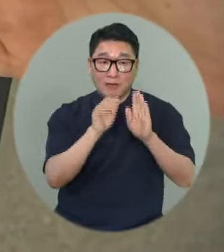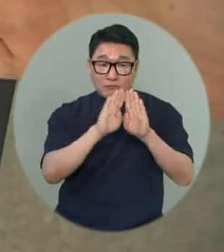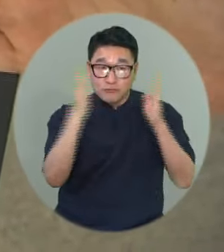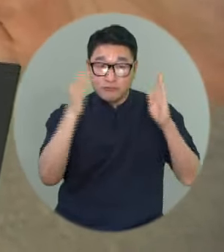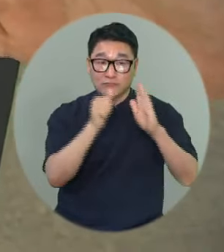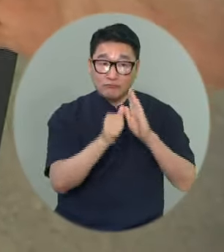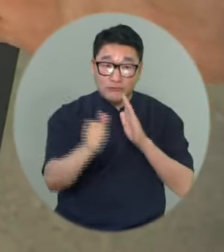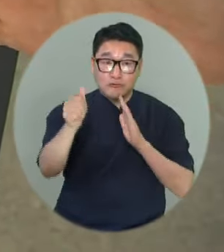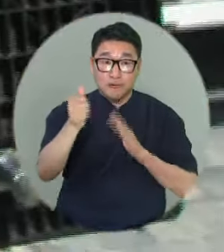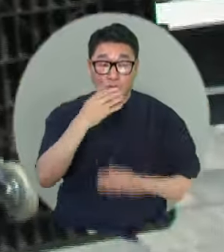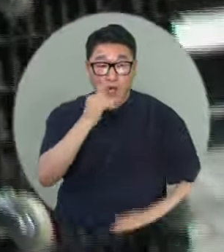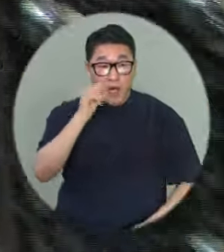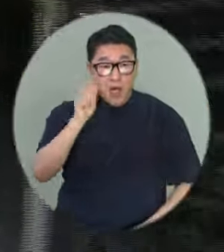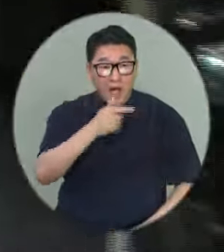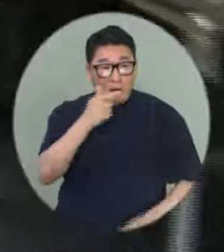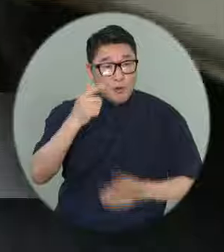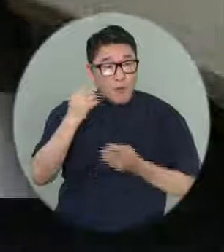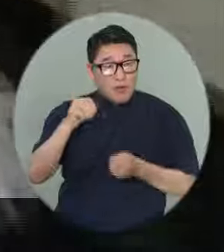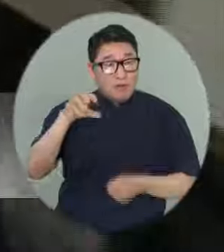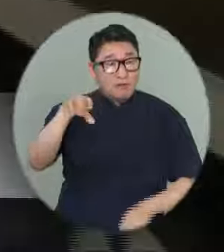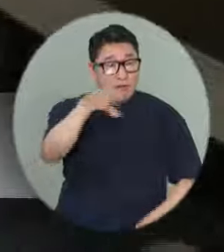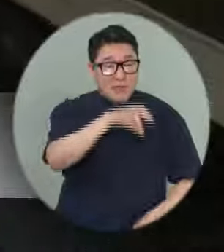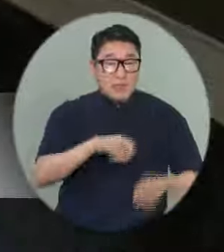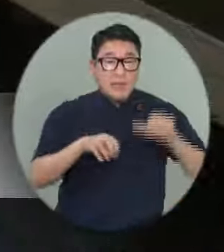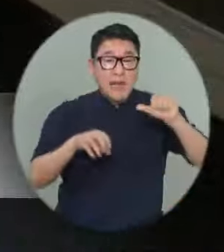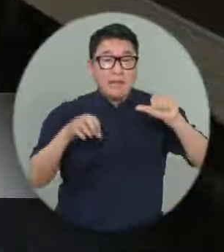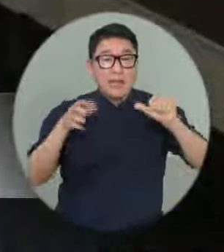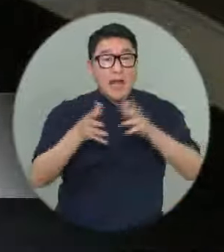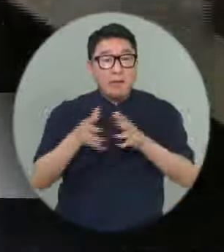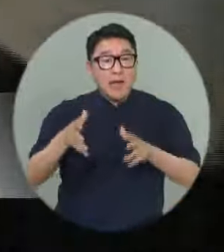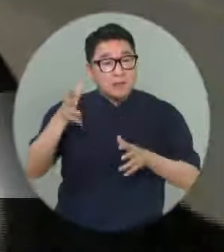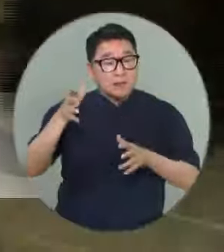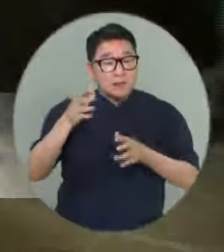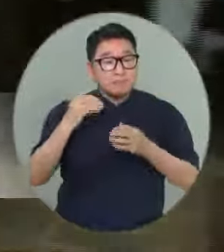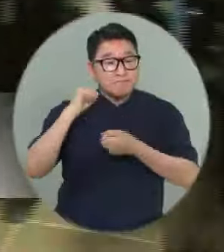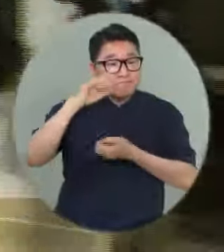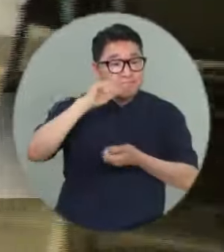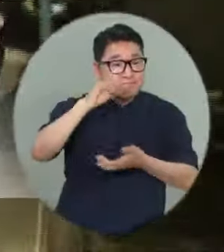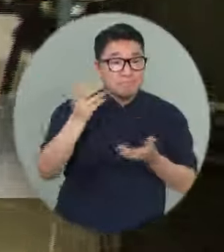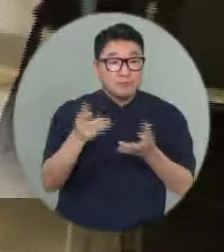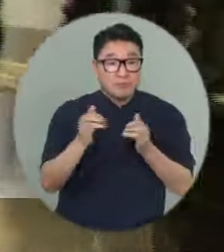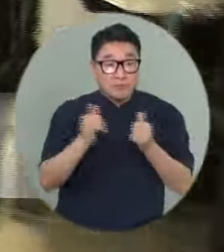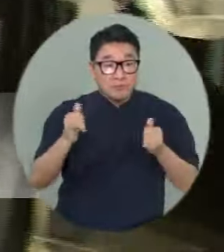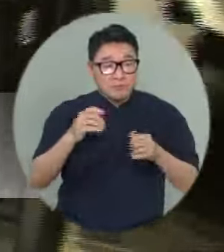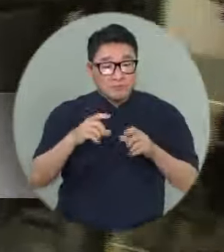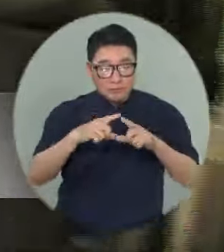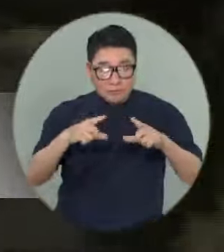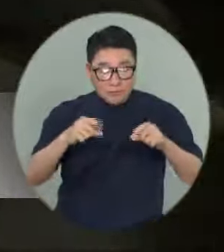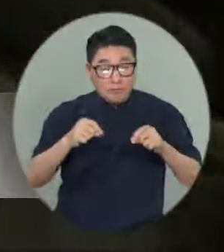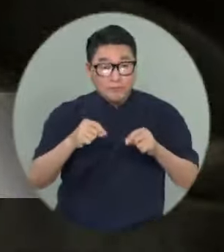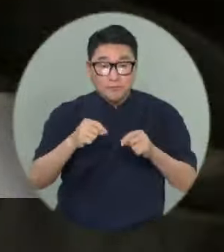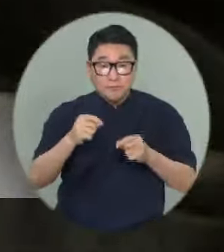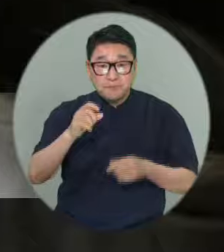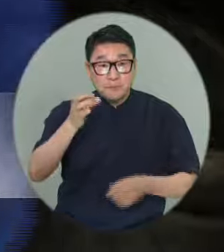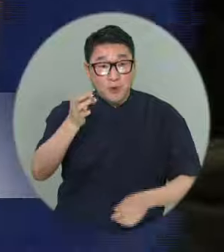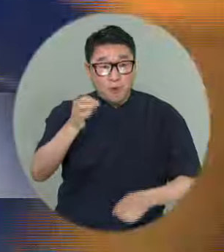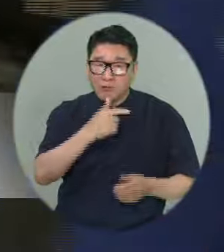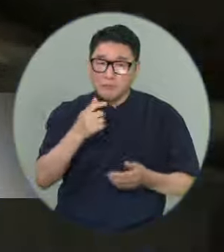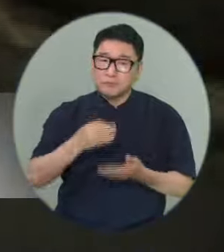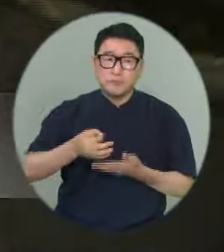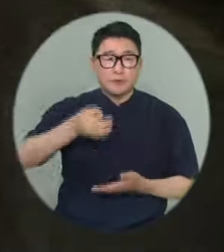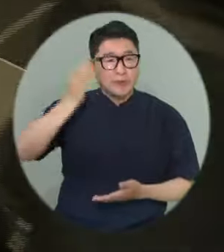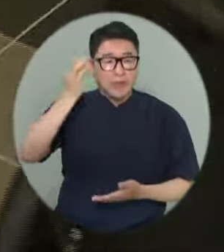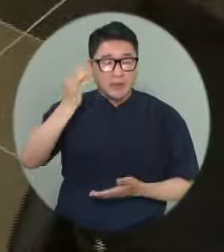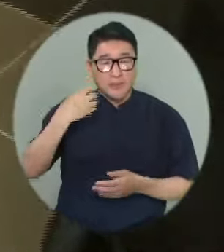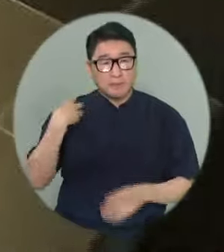있습니다. 하루에도 많게는 네다섯 곳의 아파트를 방문하는 택배 기사들은 이곳의 카드 발급 비용이 이례적으로